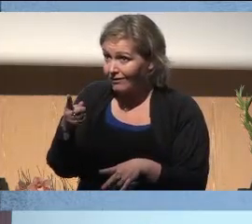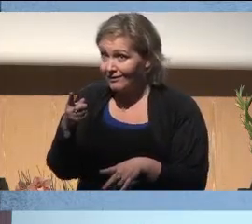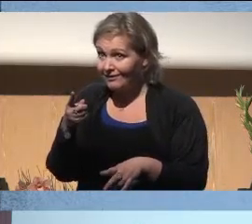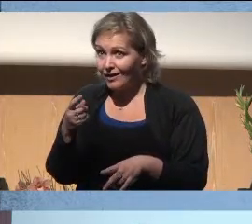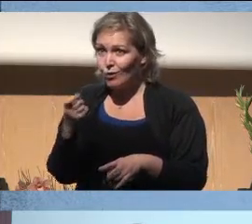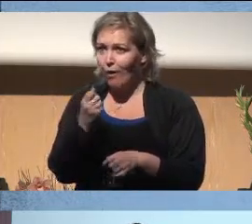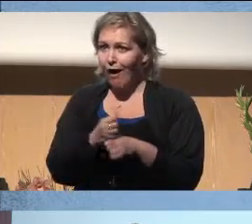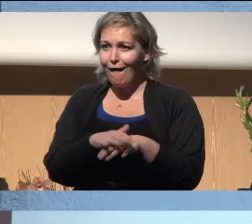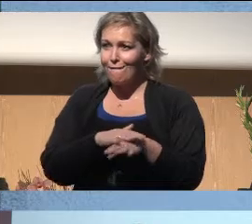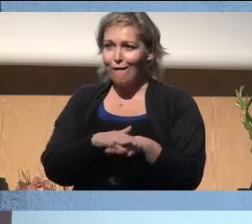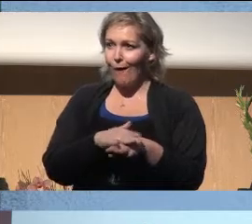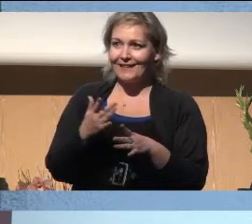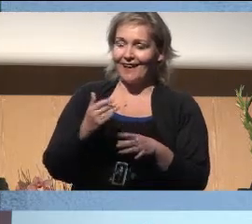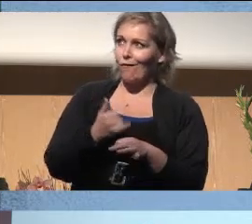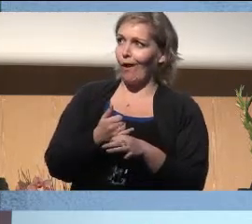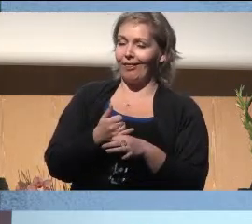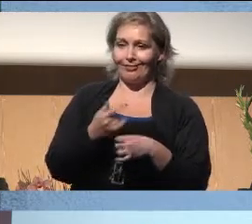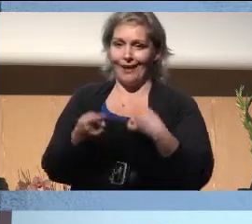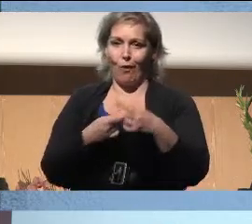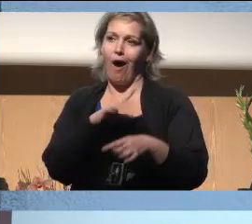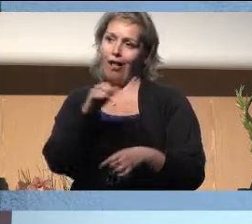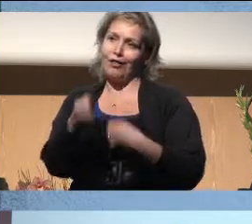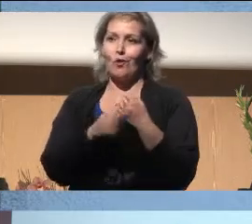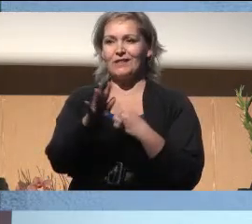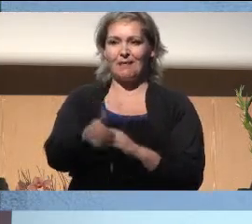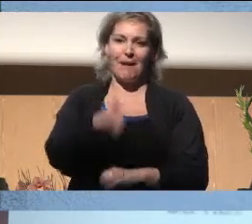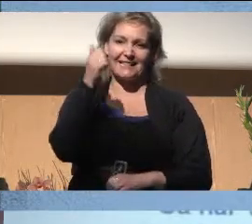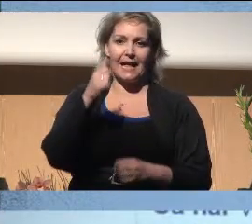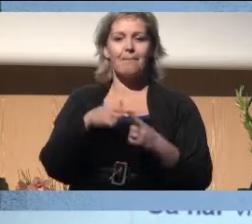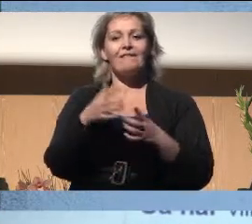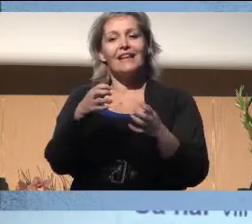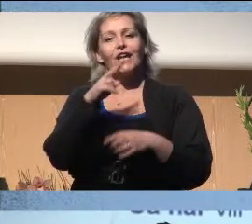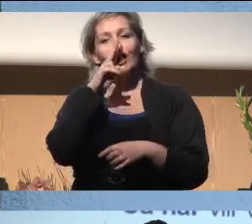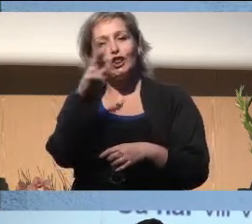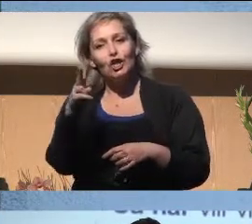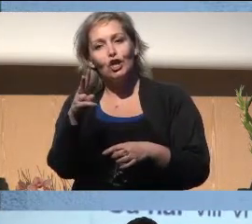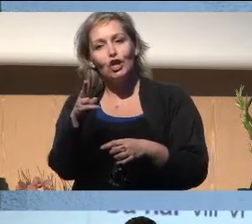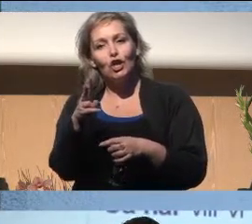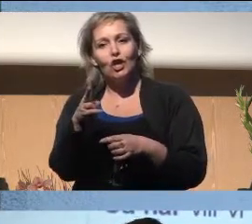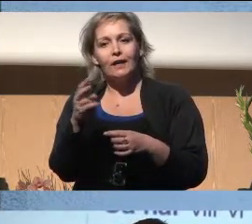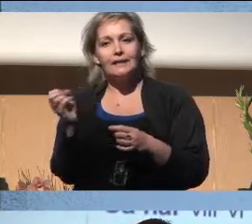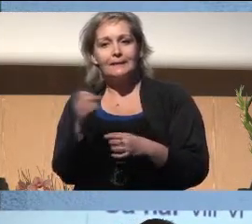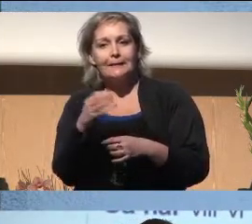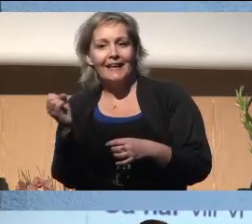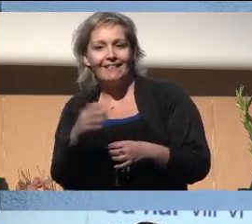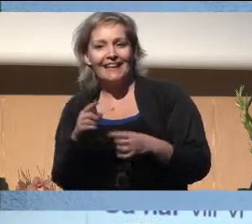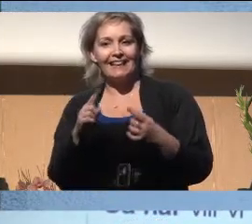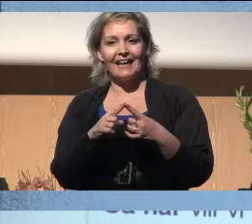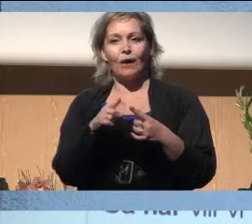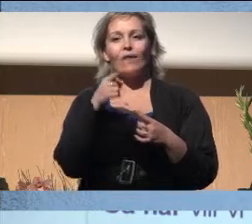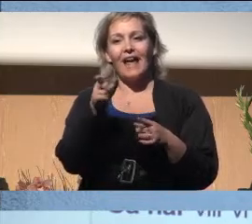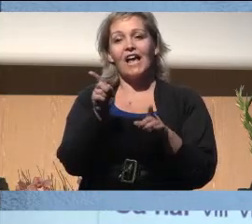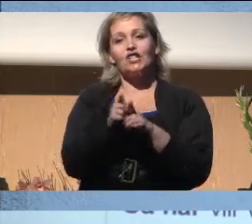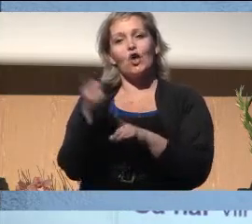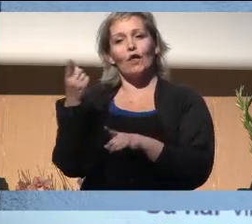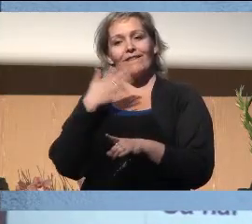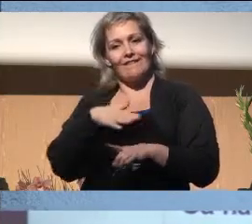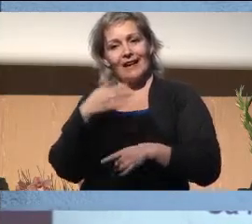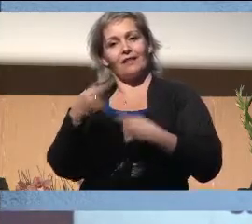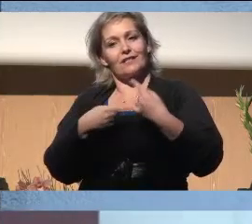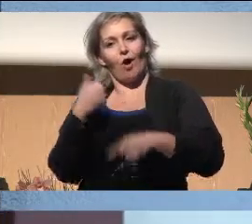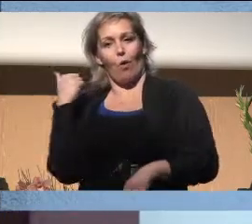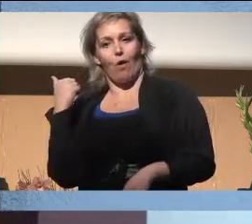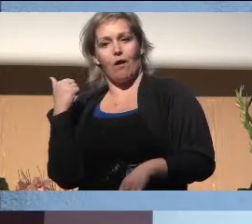Ibland följer man inte ens upp hur det går utan bara alla gör sitt bästa. Vi behöver en ny inriktning och den är så här vill vi att det ska